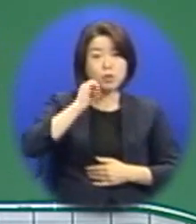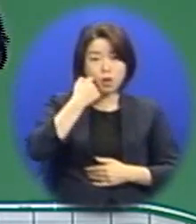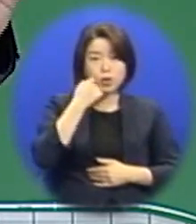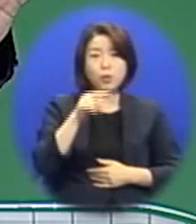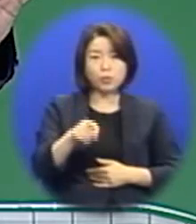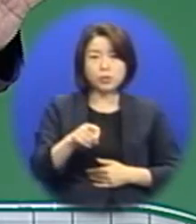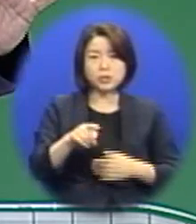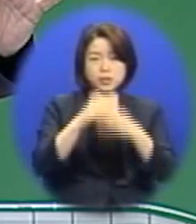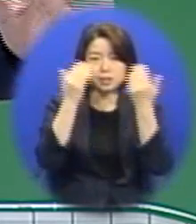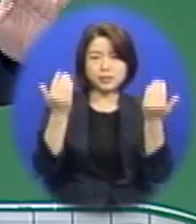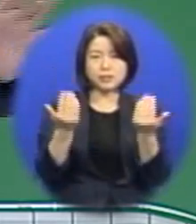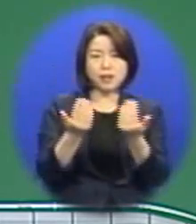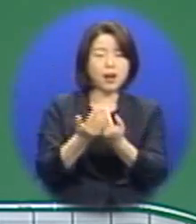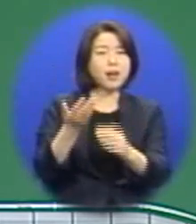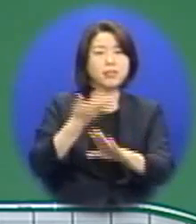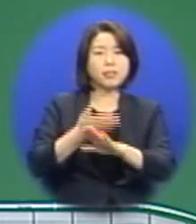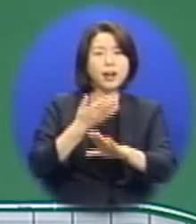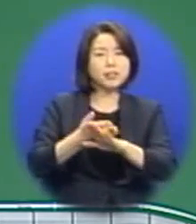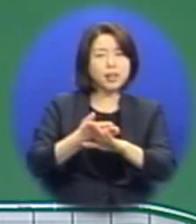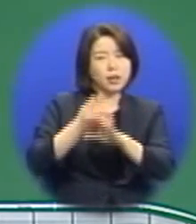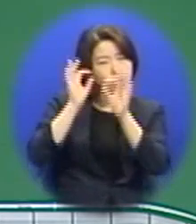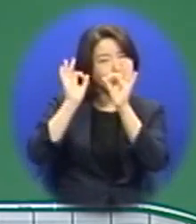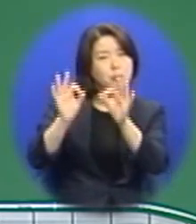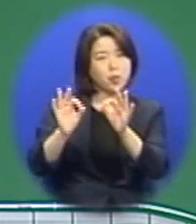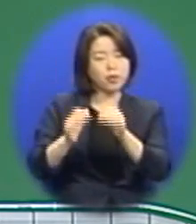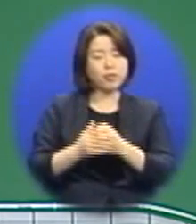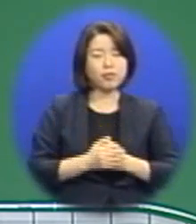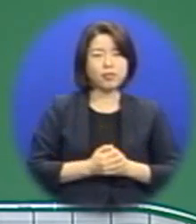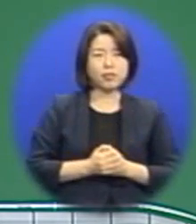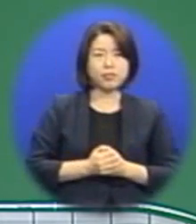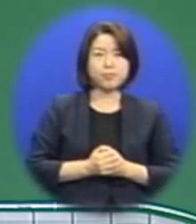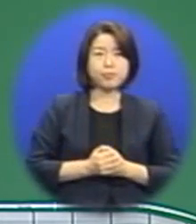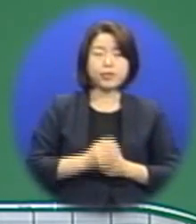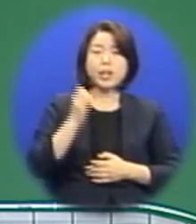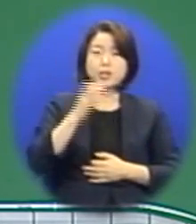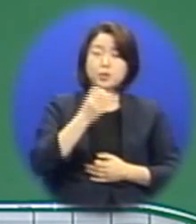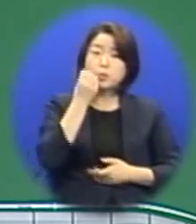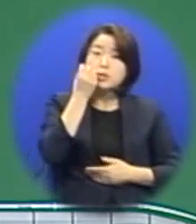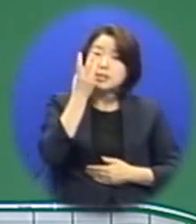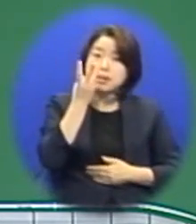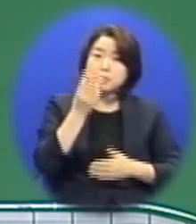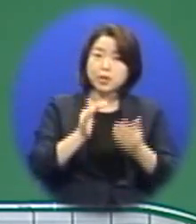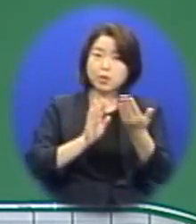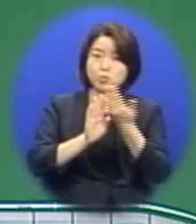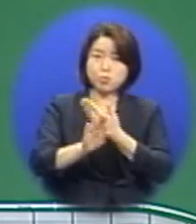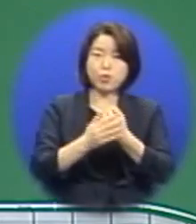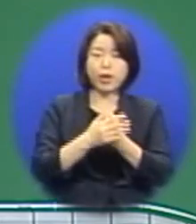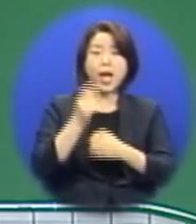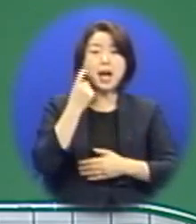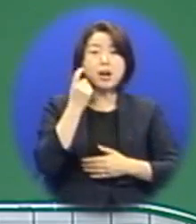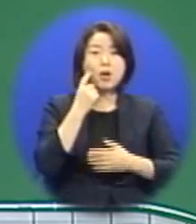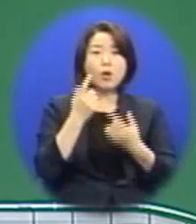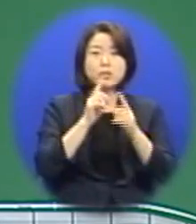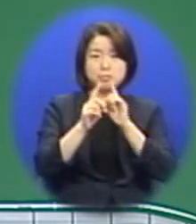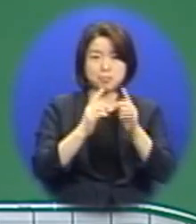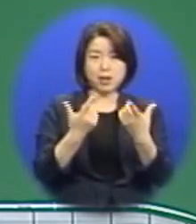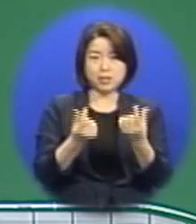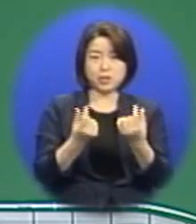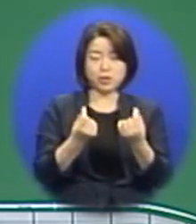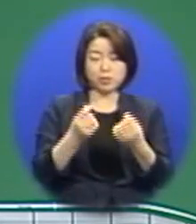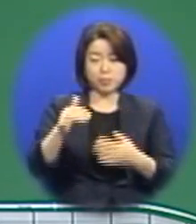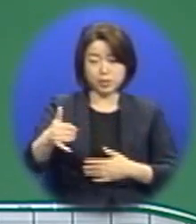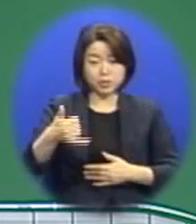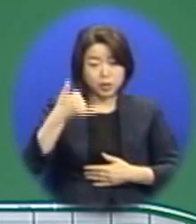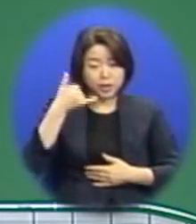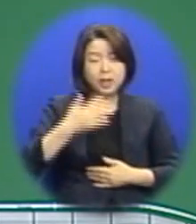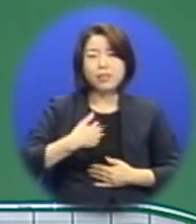다 달리 해석이 되더라. 그리고 3개월 뒤에 정말 거짓말같이 전화기에서